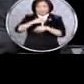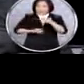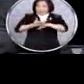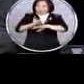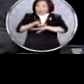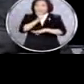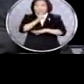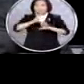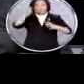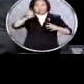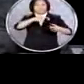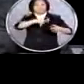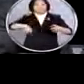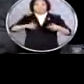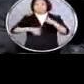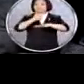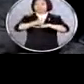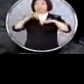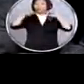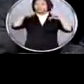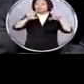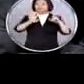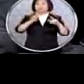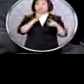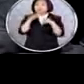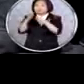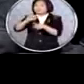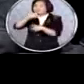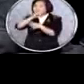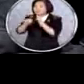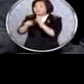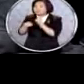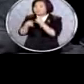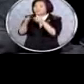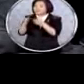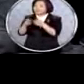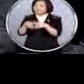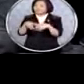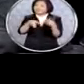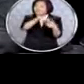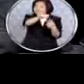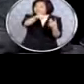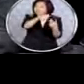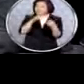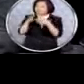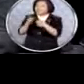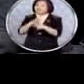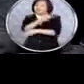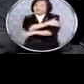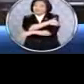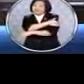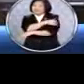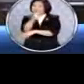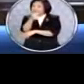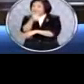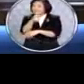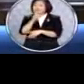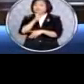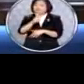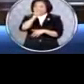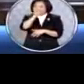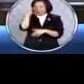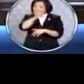现总统候选人的高度，但是面对台湾的选民，你们双方阵营对陈英柱先生到底是好人还